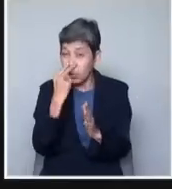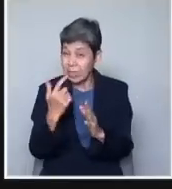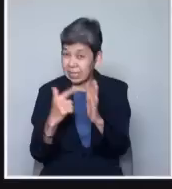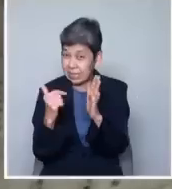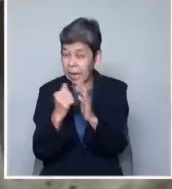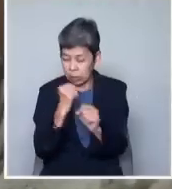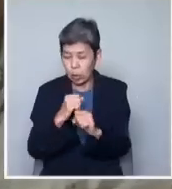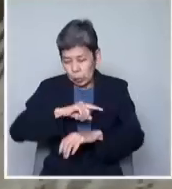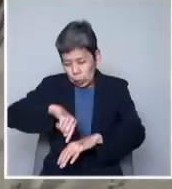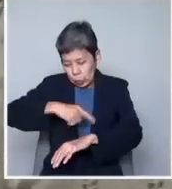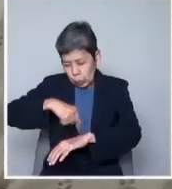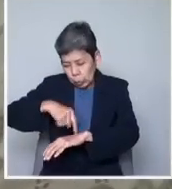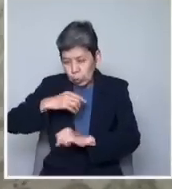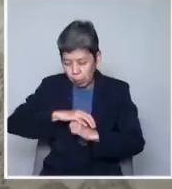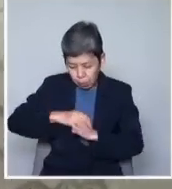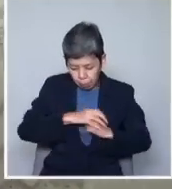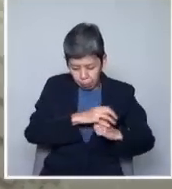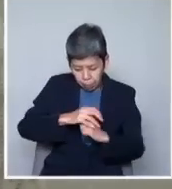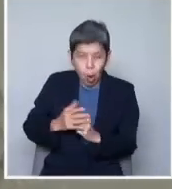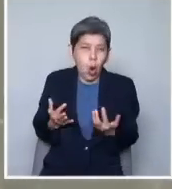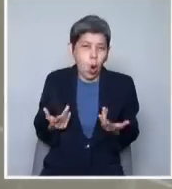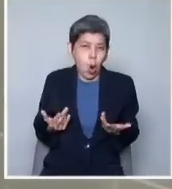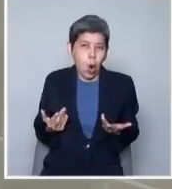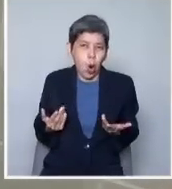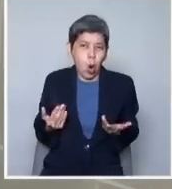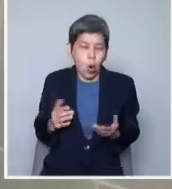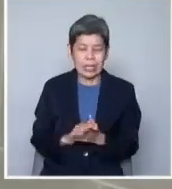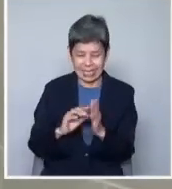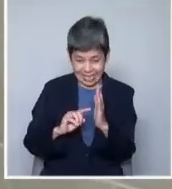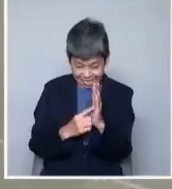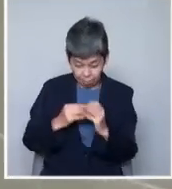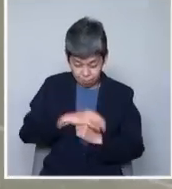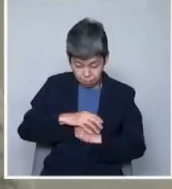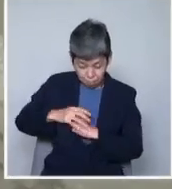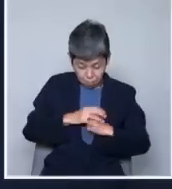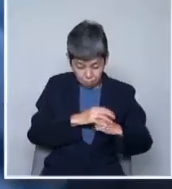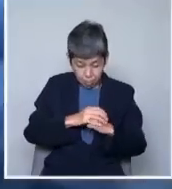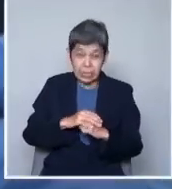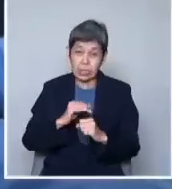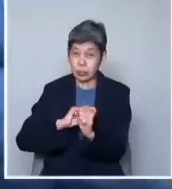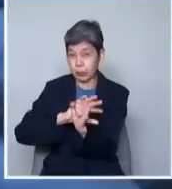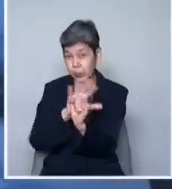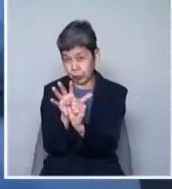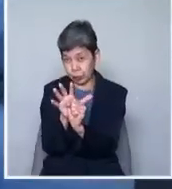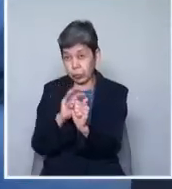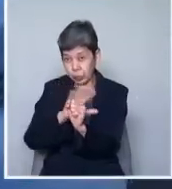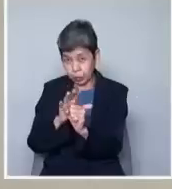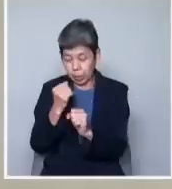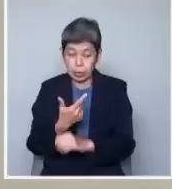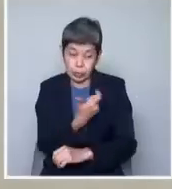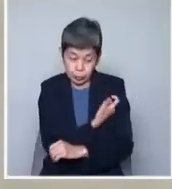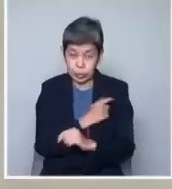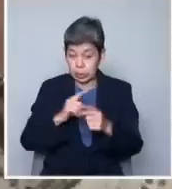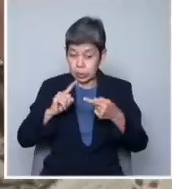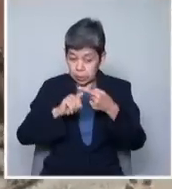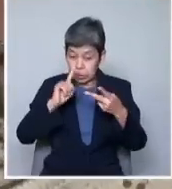คซีนเองต้องใช้ระยะเวลาในการสร้างภูมิคุ้มกันในร่างกายโดยจะเริ่มส่งผลคุ้มครองจากการติดโควิดหลังจากได้รับวัคซีนเข็ม